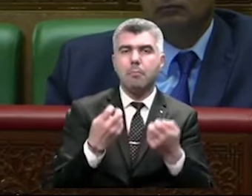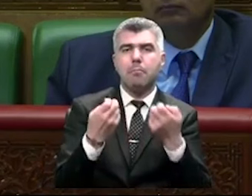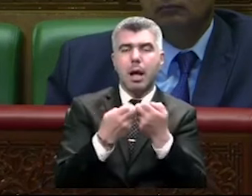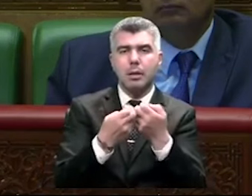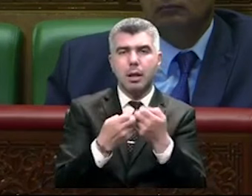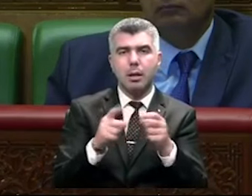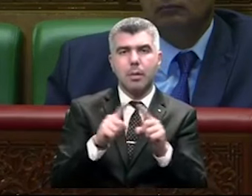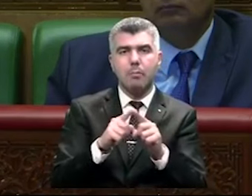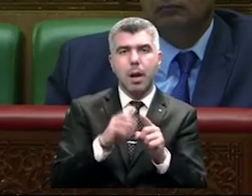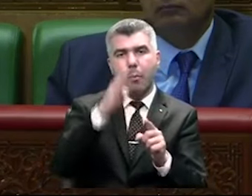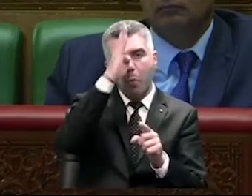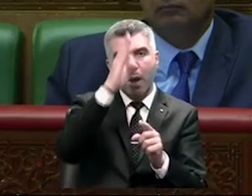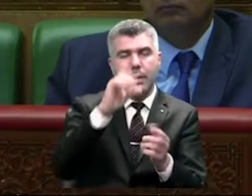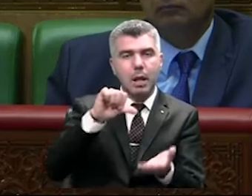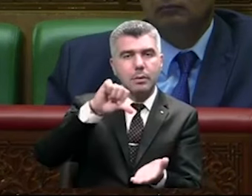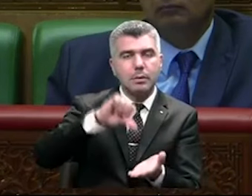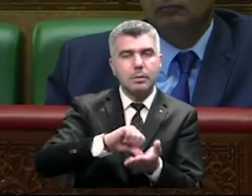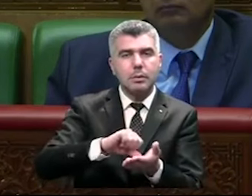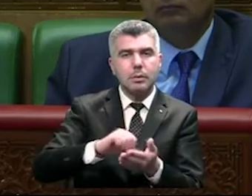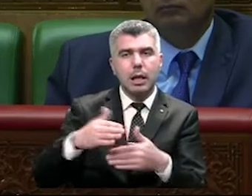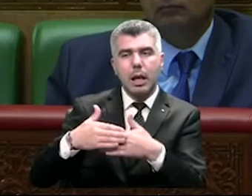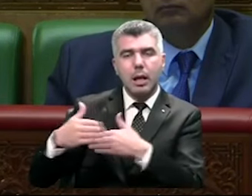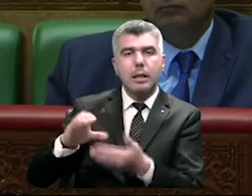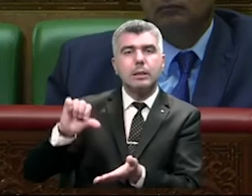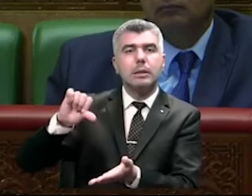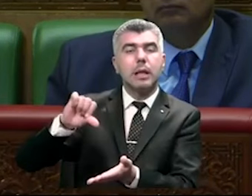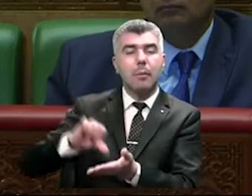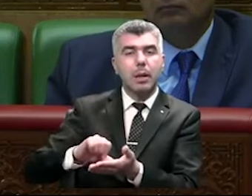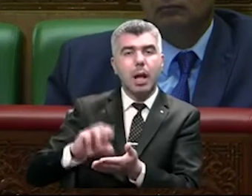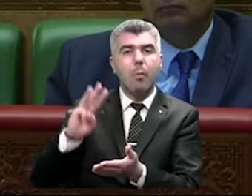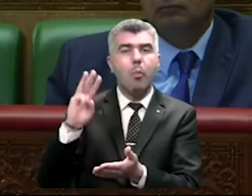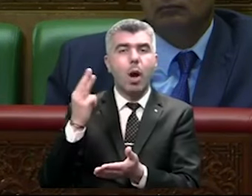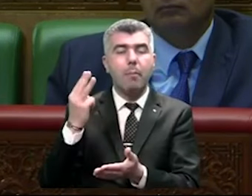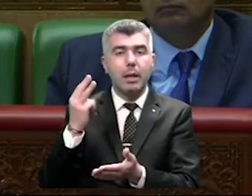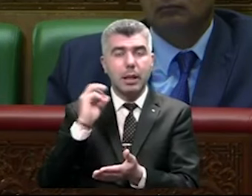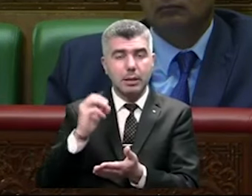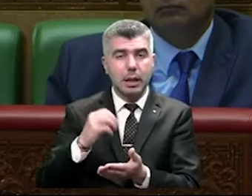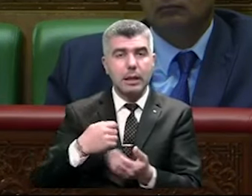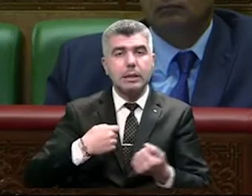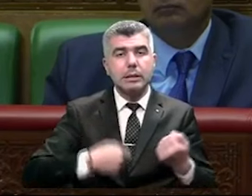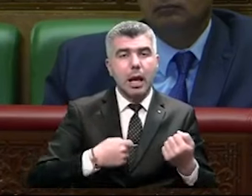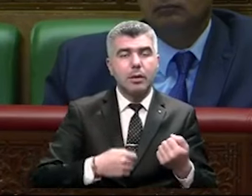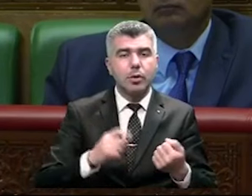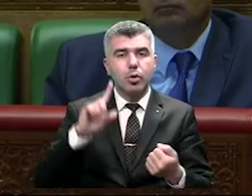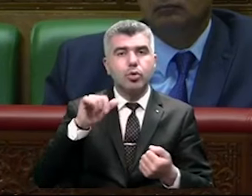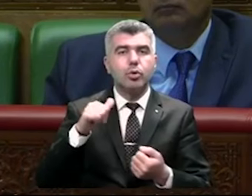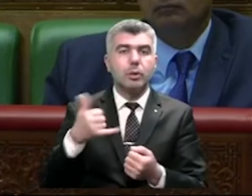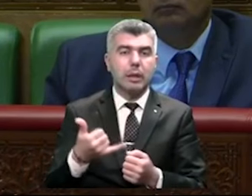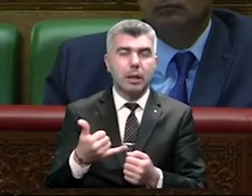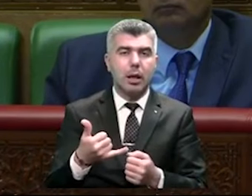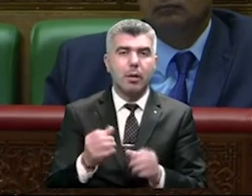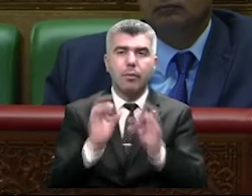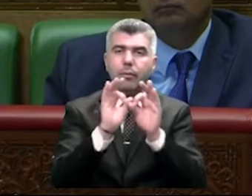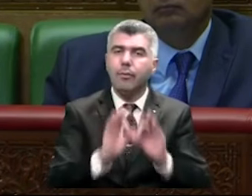الدولي محمد الخامس الذي يقع وسط العديد من المدن كالدار البيضاء المحمديه السطات بالرشيد والجديده وغيرها للاسف يفتقد